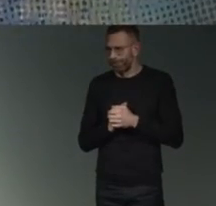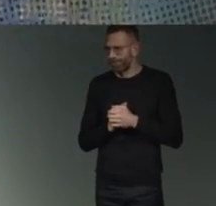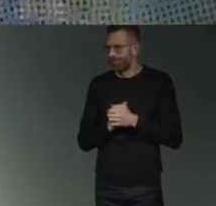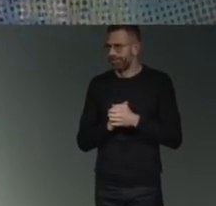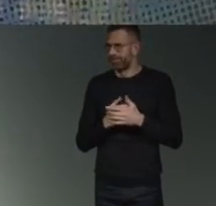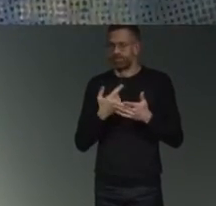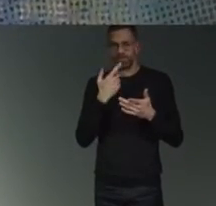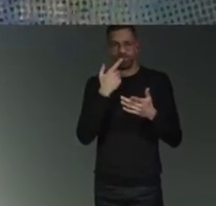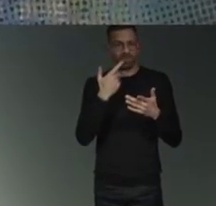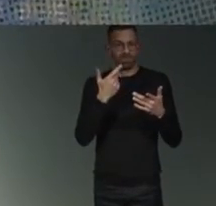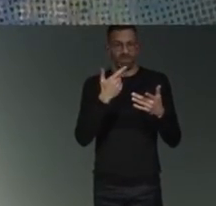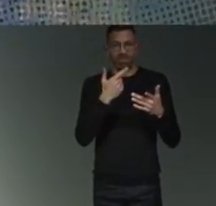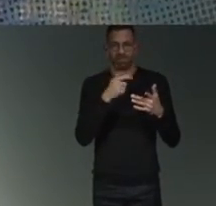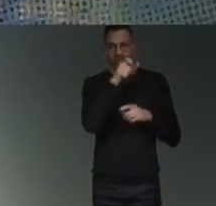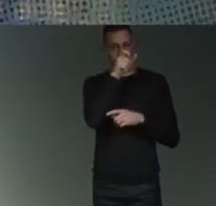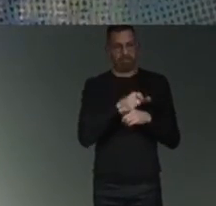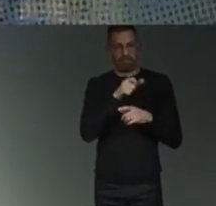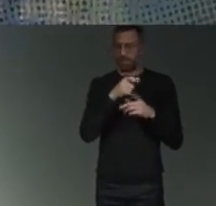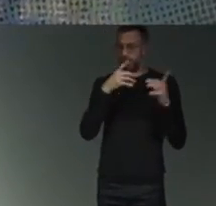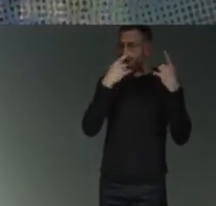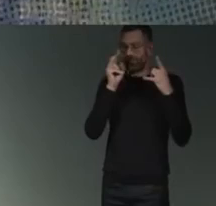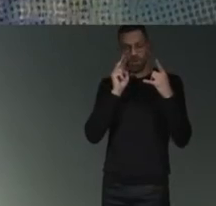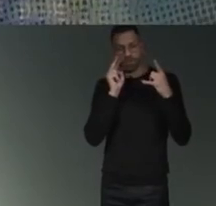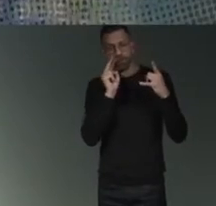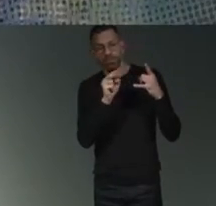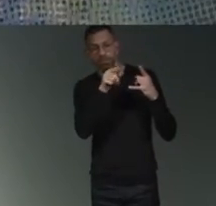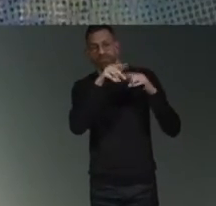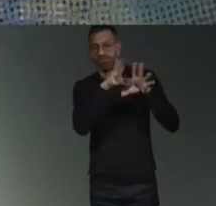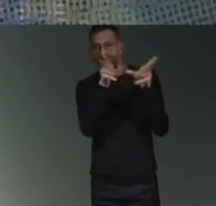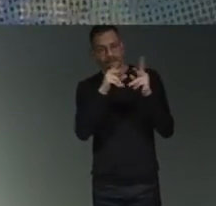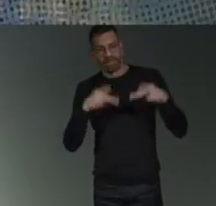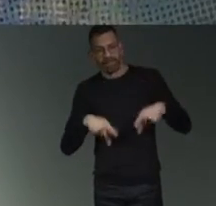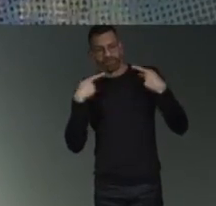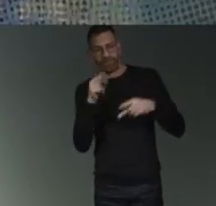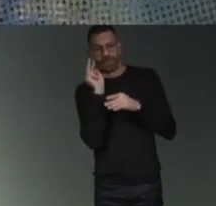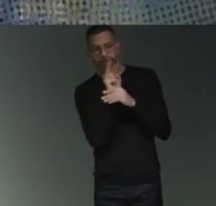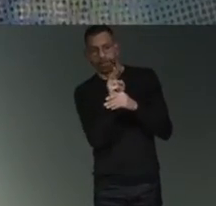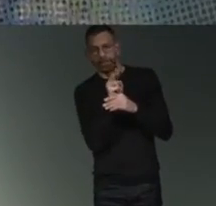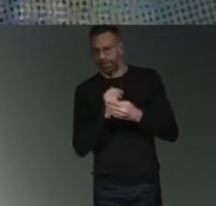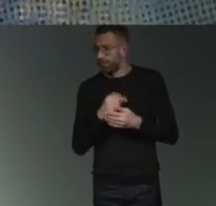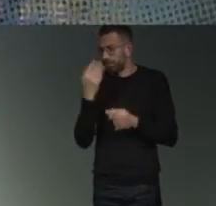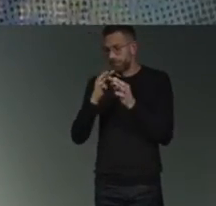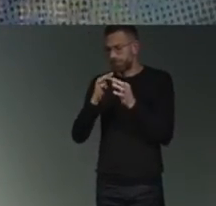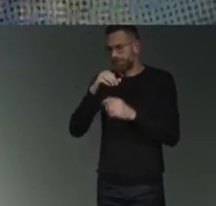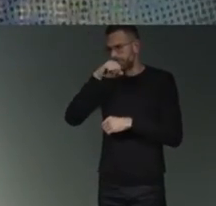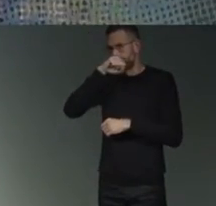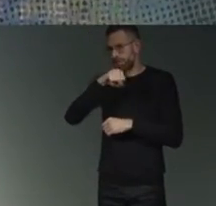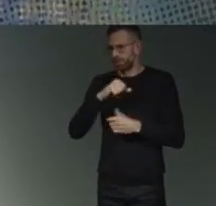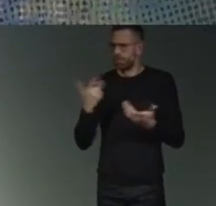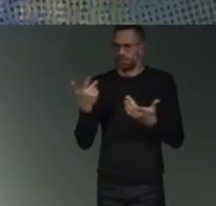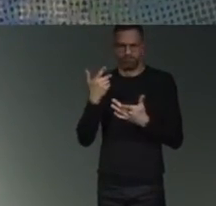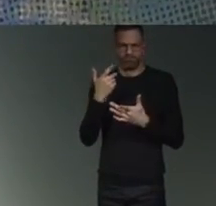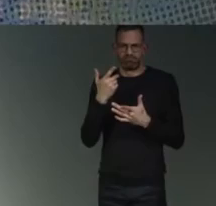des personnes qui regardent vivre une famille par des fenêtres illuminées. C'est une pièce que j'adore, qui a été montée au